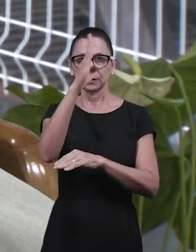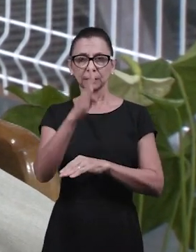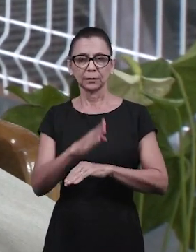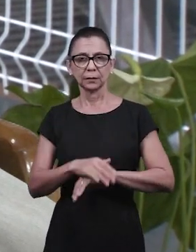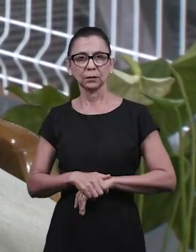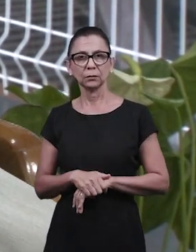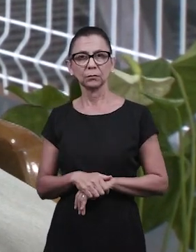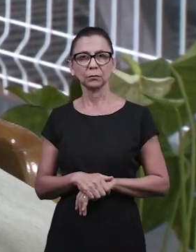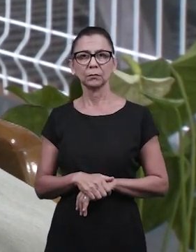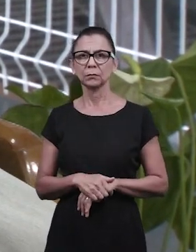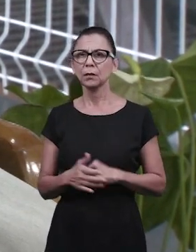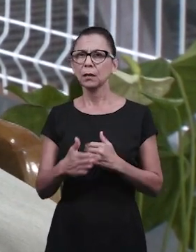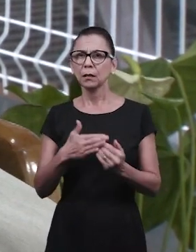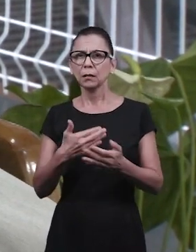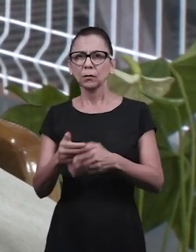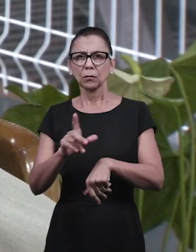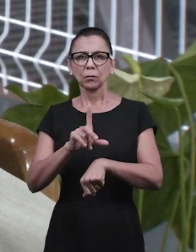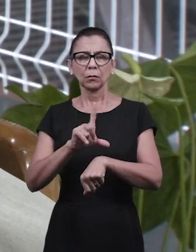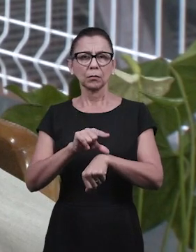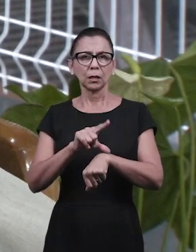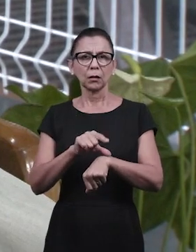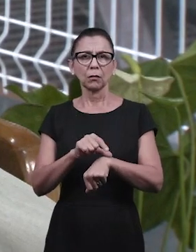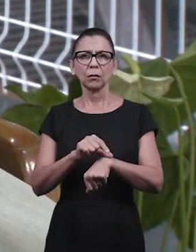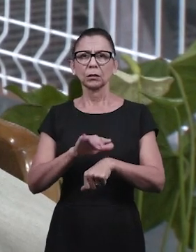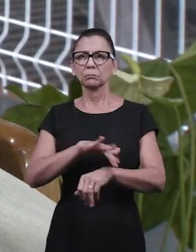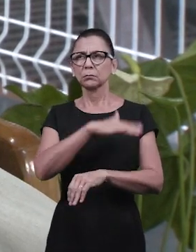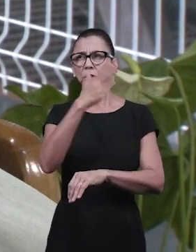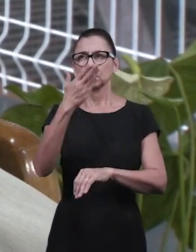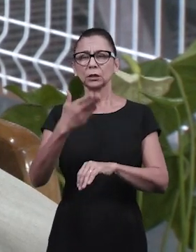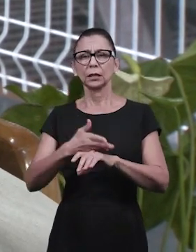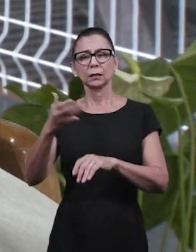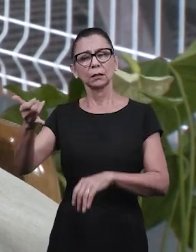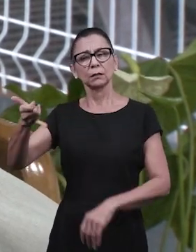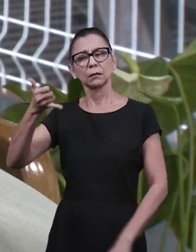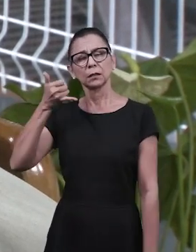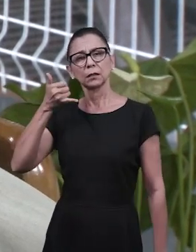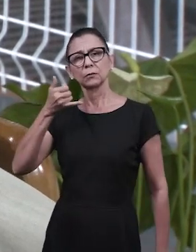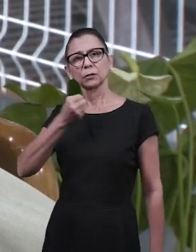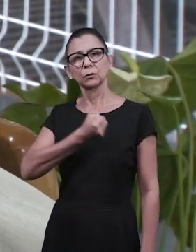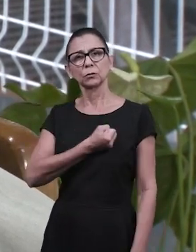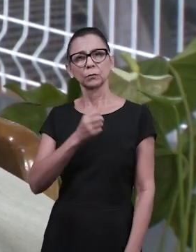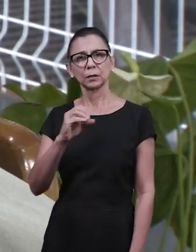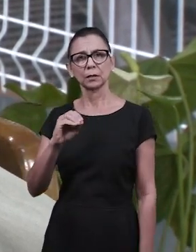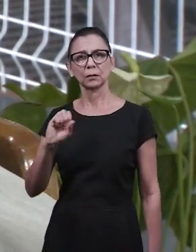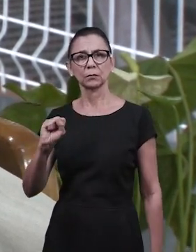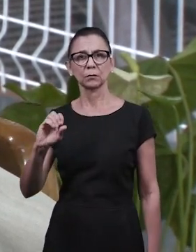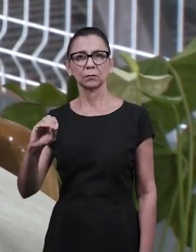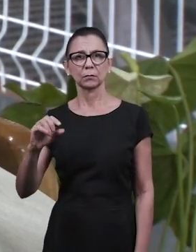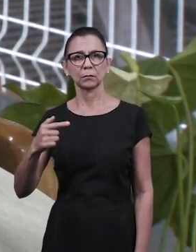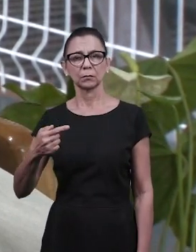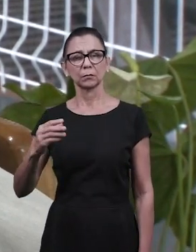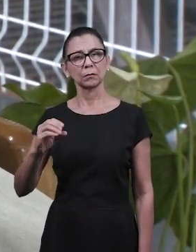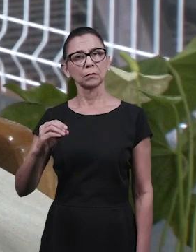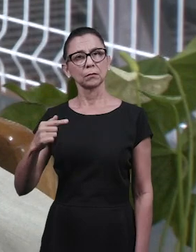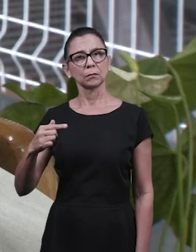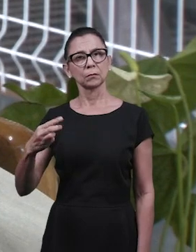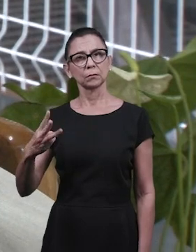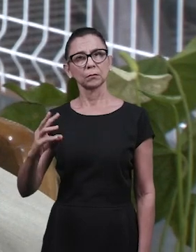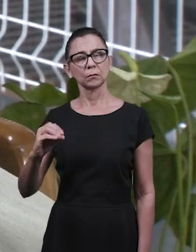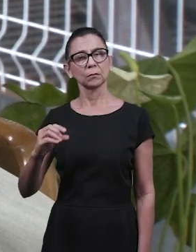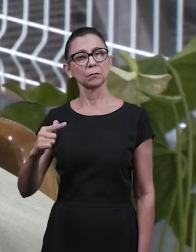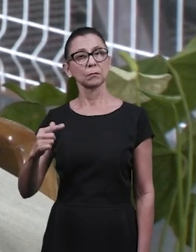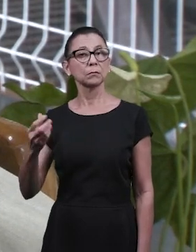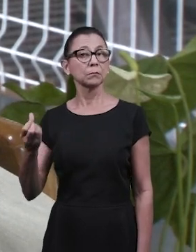répondre. Appelez gratuitement à n'importe quelle heure de la journée ou de la nuit vers le numéro qui apparaît à l'écran 0800